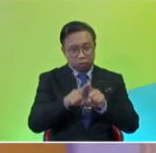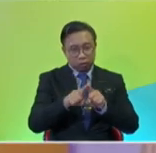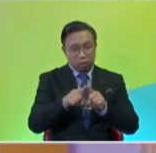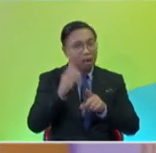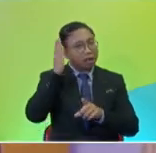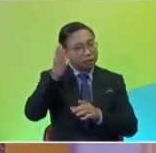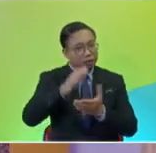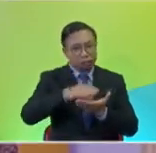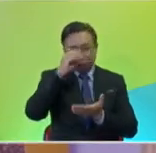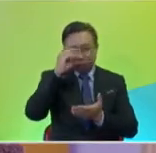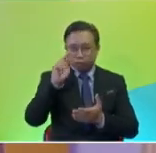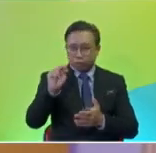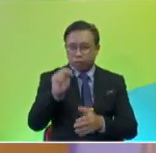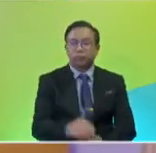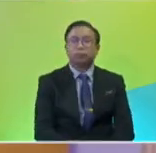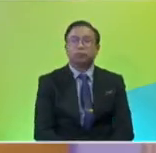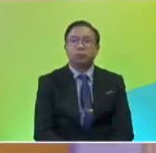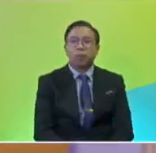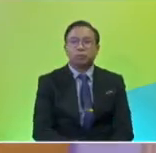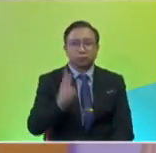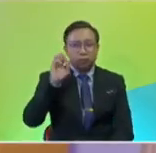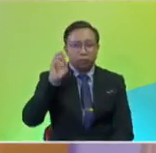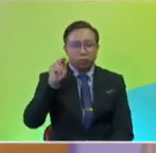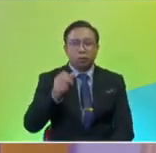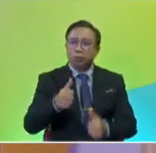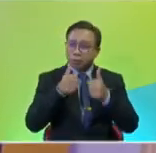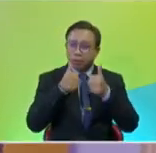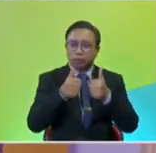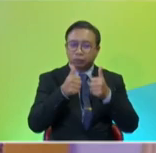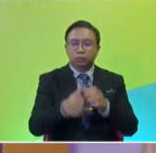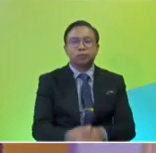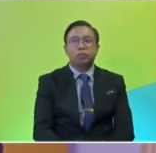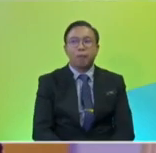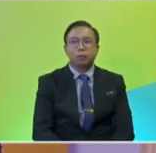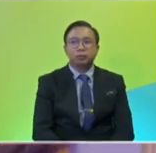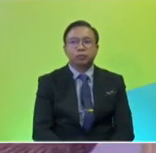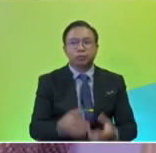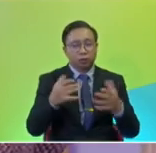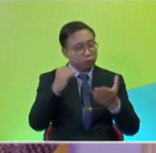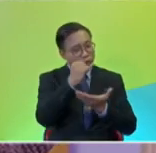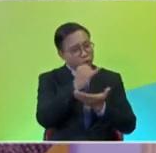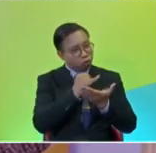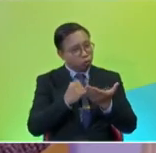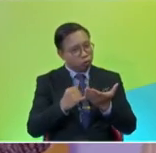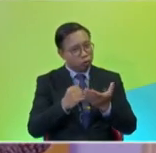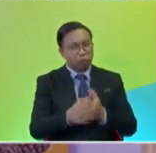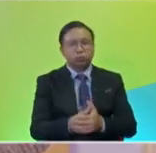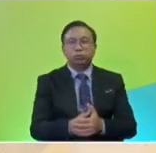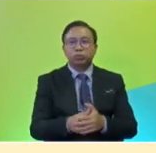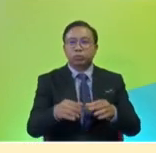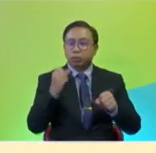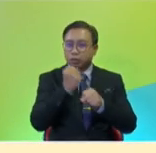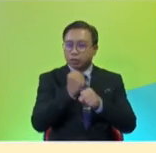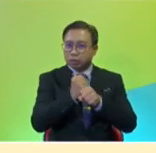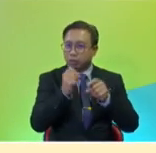nanti. Ya. Wah, bagusnya. Dia telah melukis cara dia